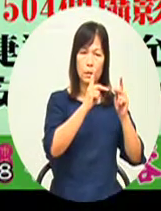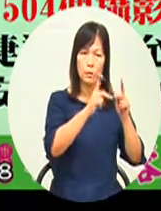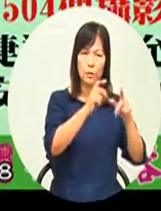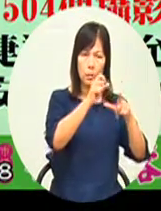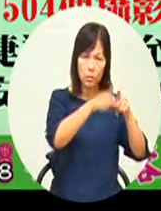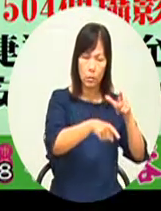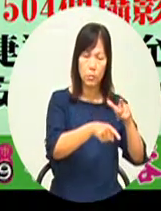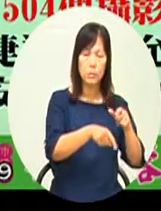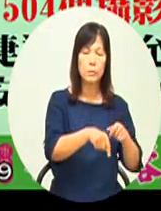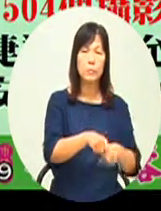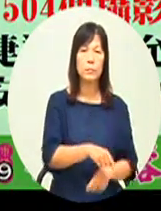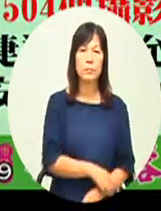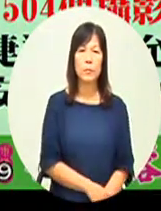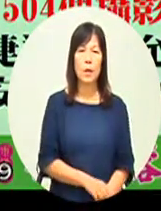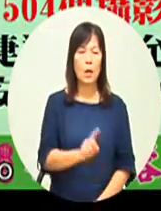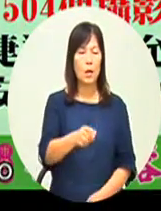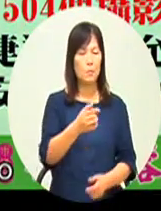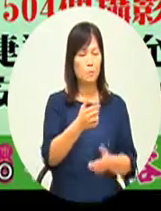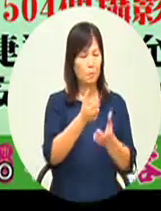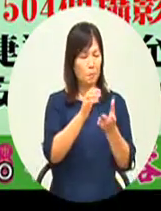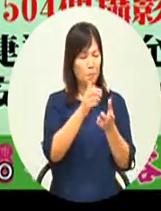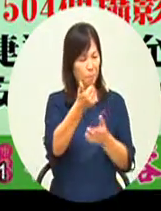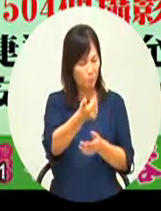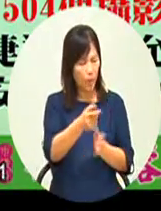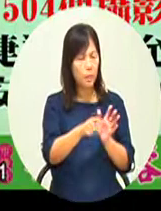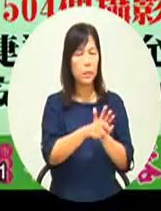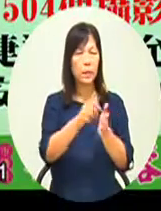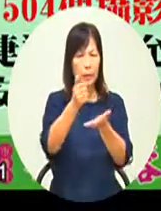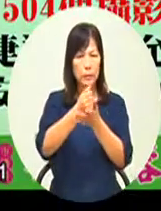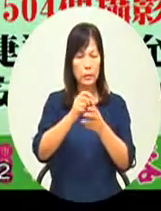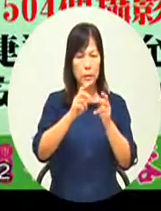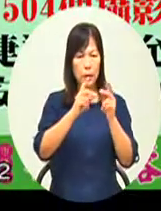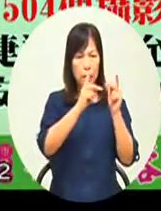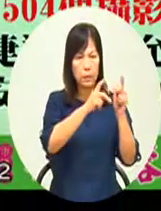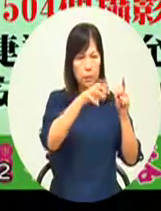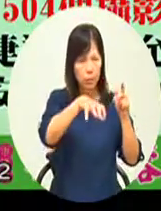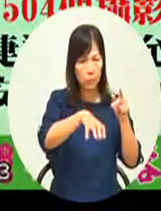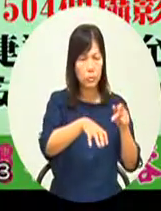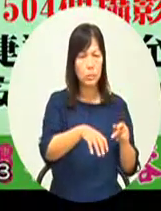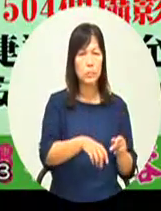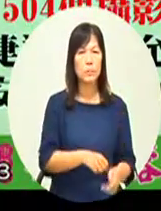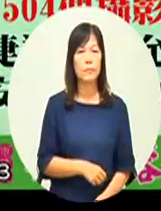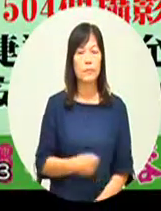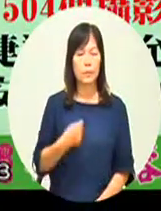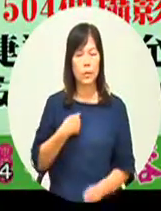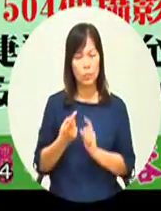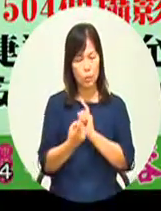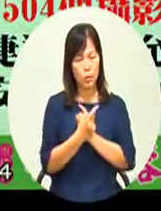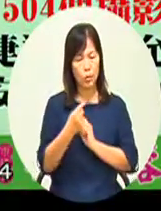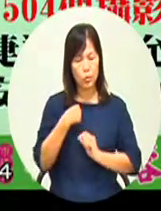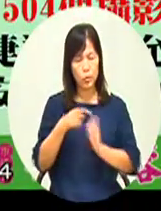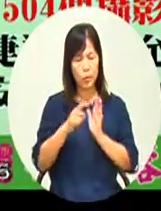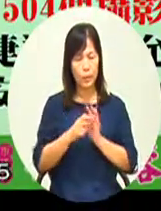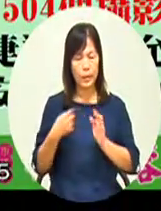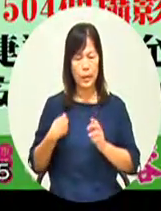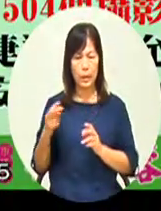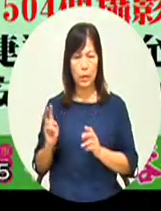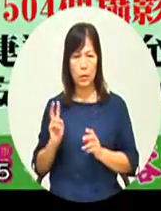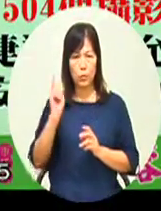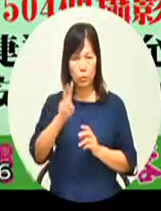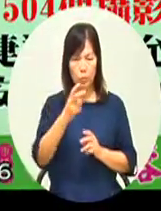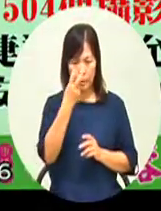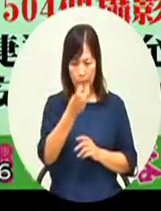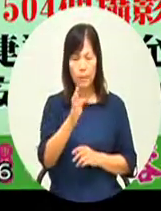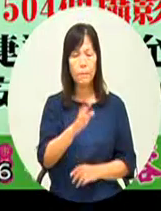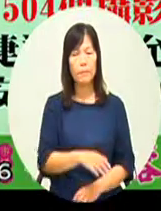他就很友善的请捷运局跟我说，我们到现场去看。